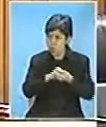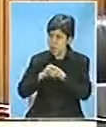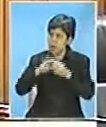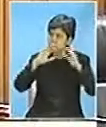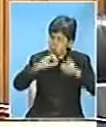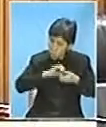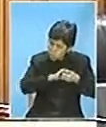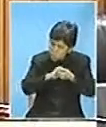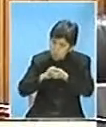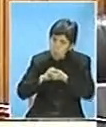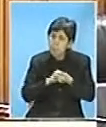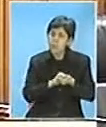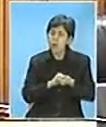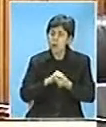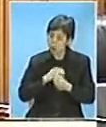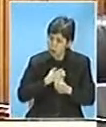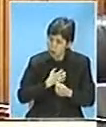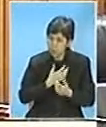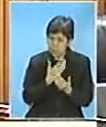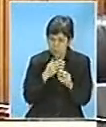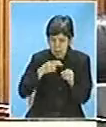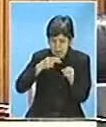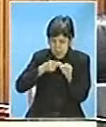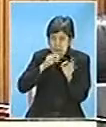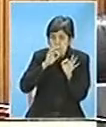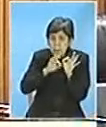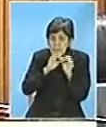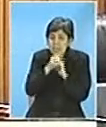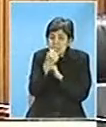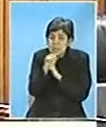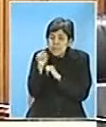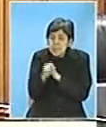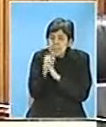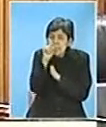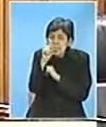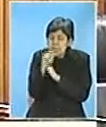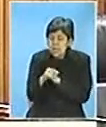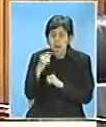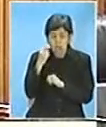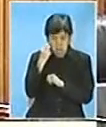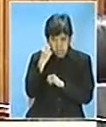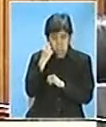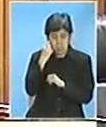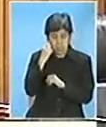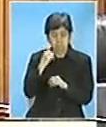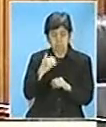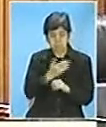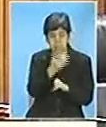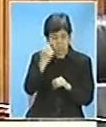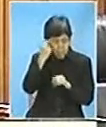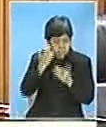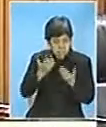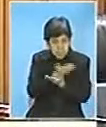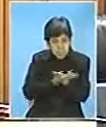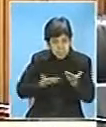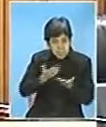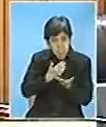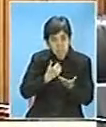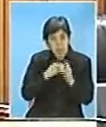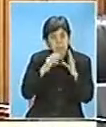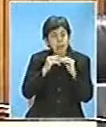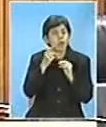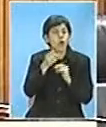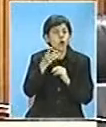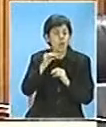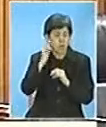ครัฐทั้งหมดนะครับในการที่จะประหยัดพลังงาน 10% ผมคิดว่าเรื่องนี้น่าจะเป็นเรื่องที่จะมีการปรึกษาหารือกันในการประชุมคร